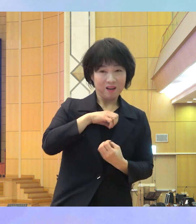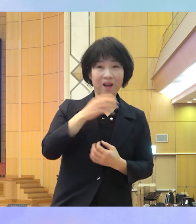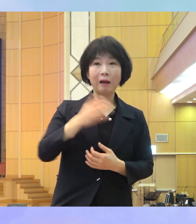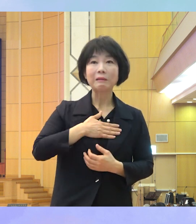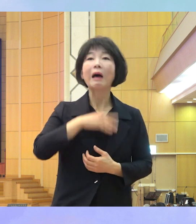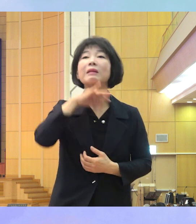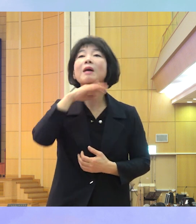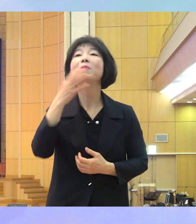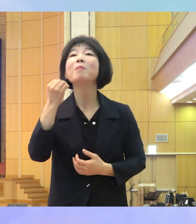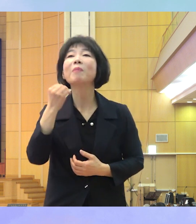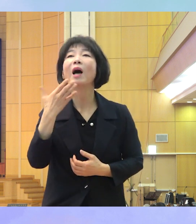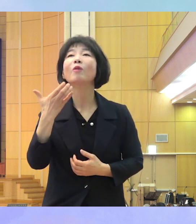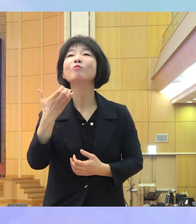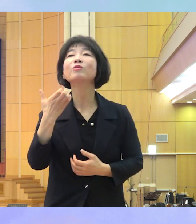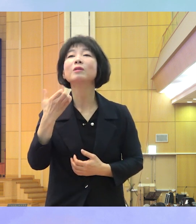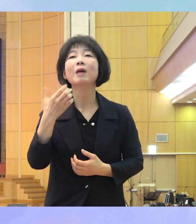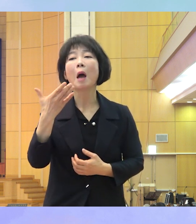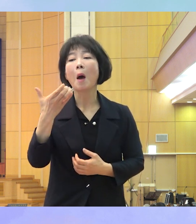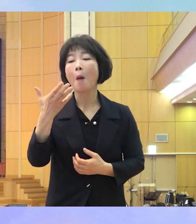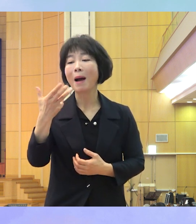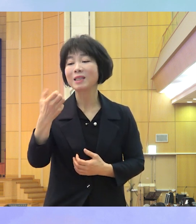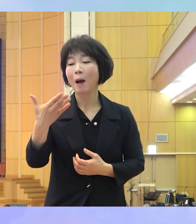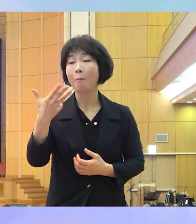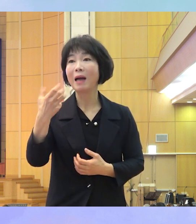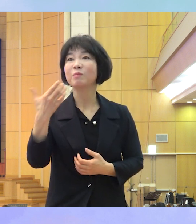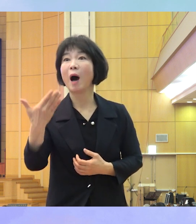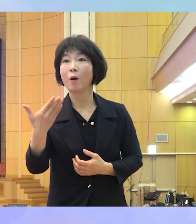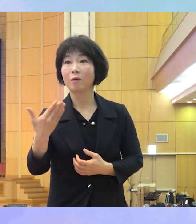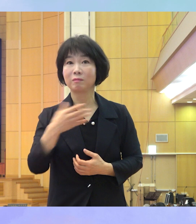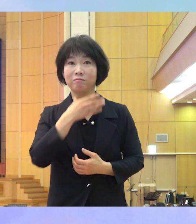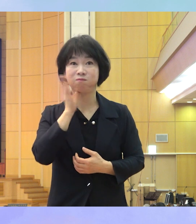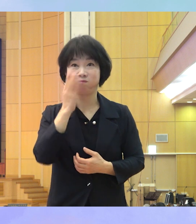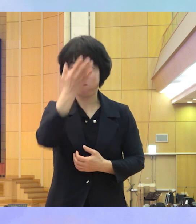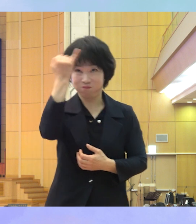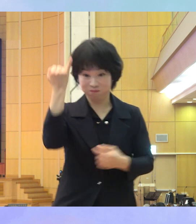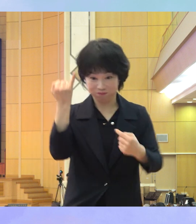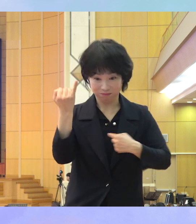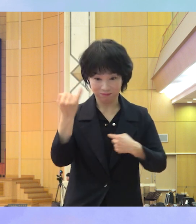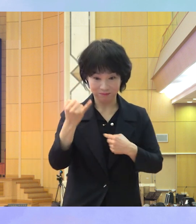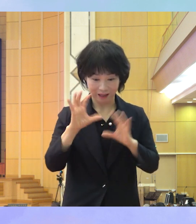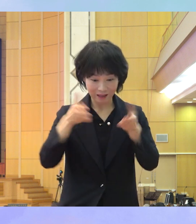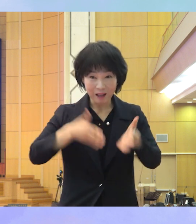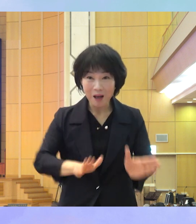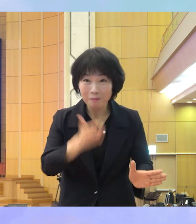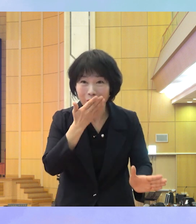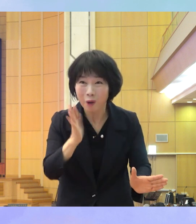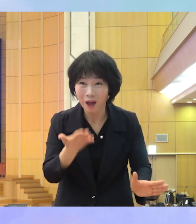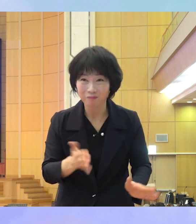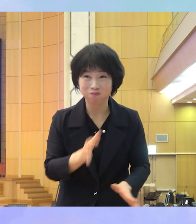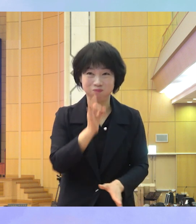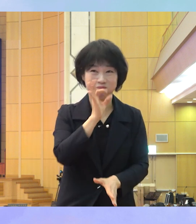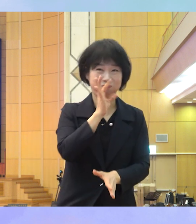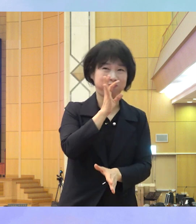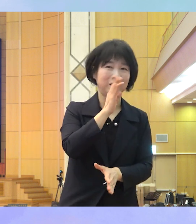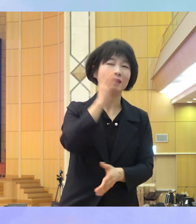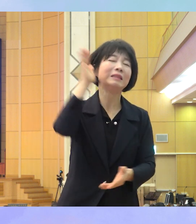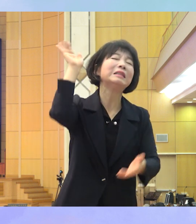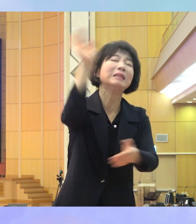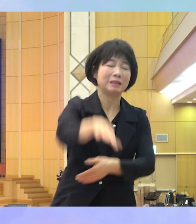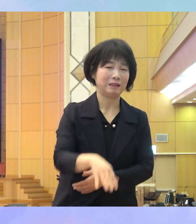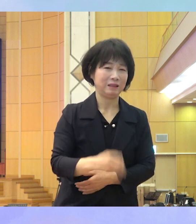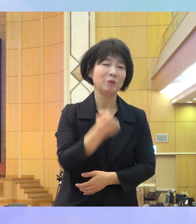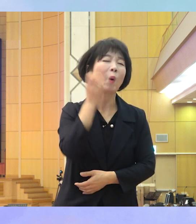89살이요 근데 어떻게 이 늙은이들이 아이를 낳을 수 있겠어? 나면 좋기야